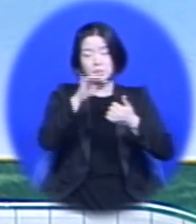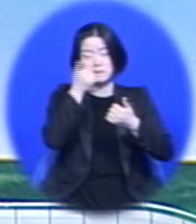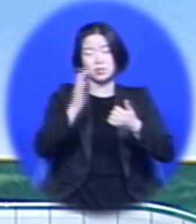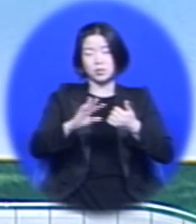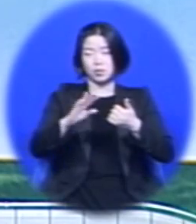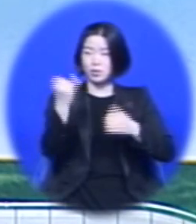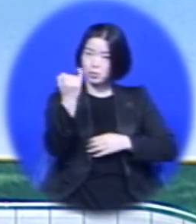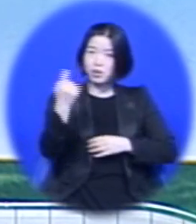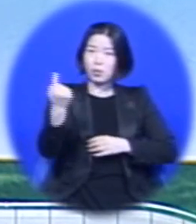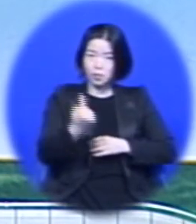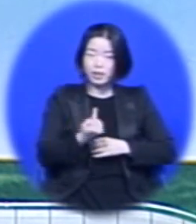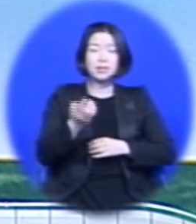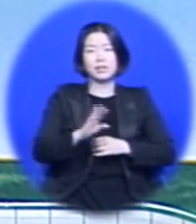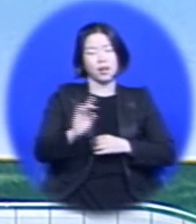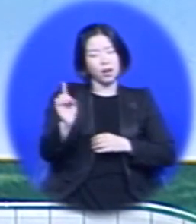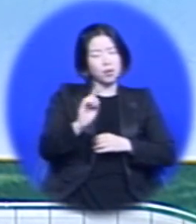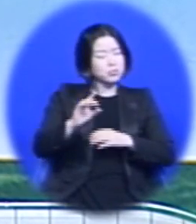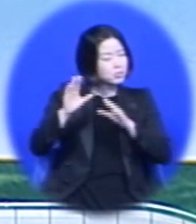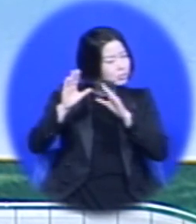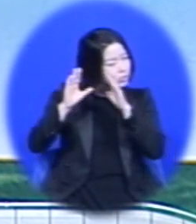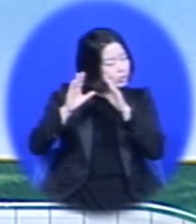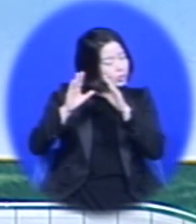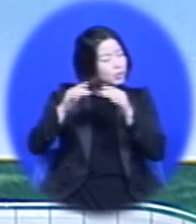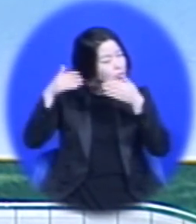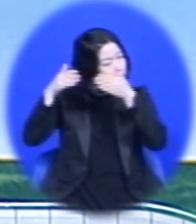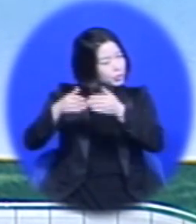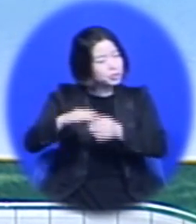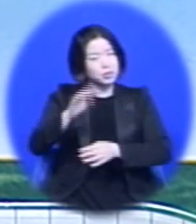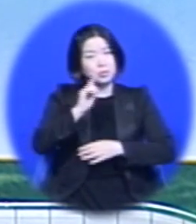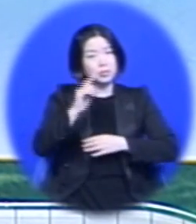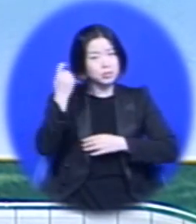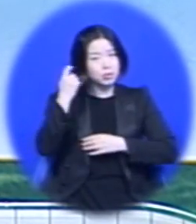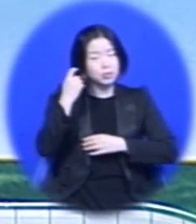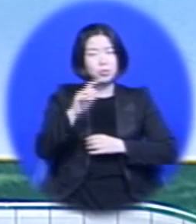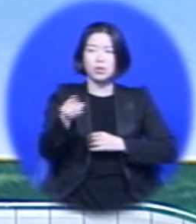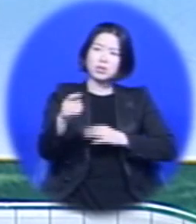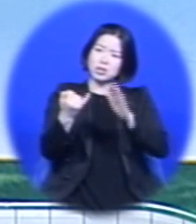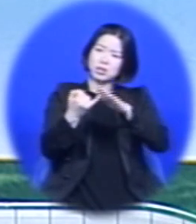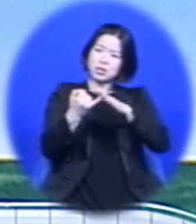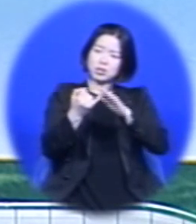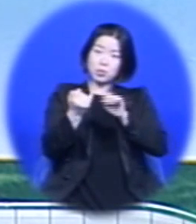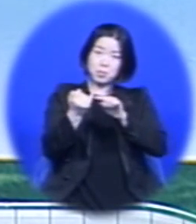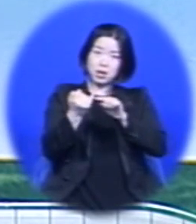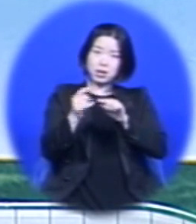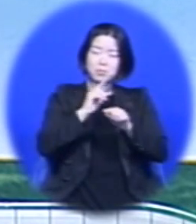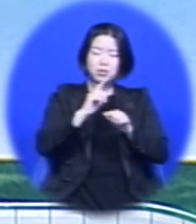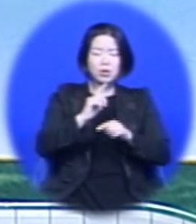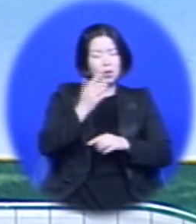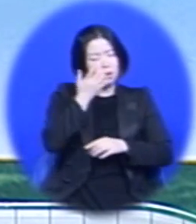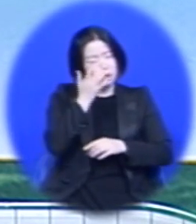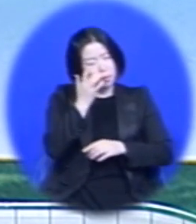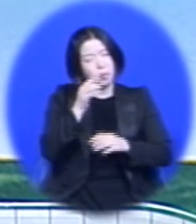왔는데 아무리 귀를 기울여 그 소녀가 이야기하는 것을 무슨 내용인지 들으려고